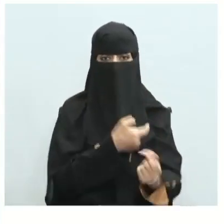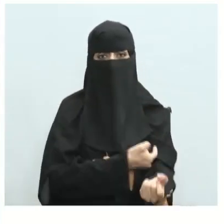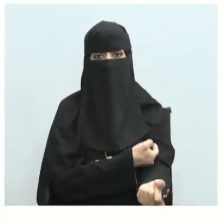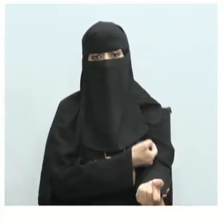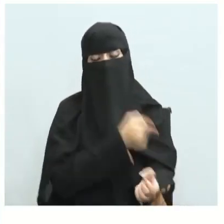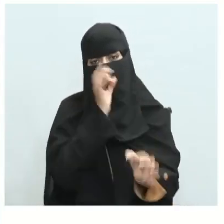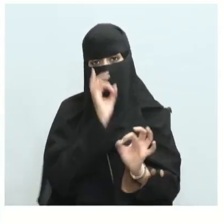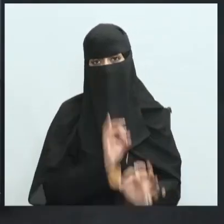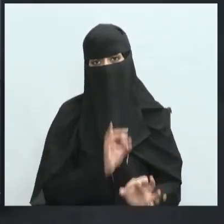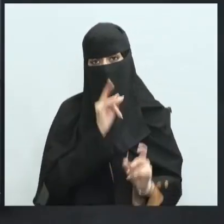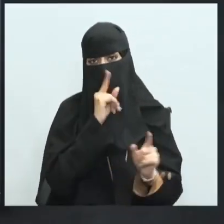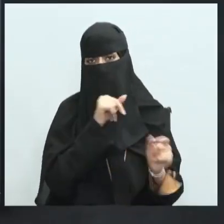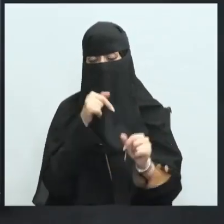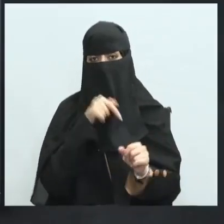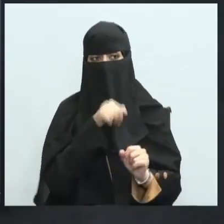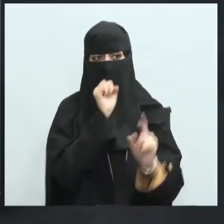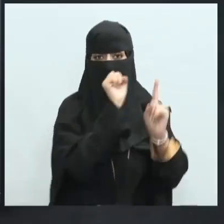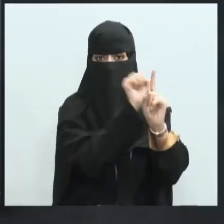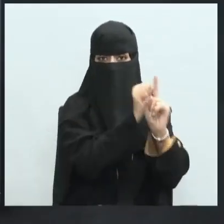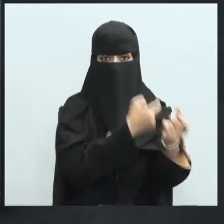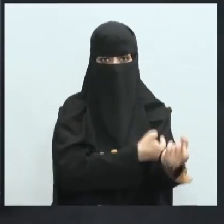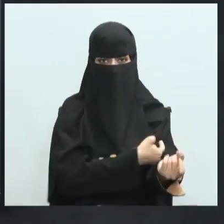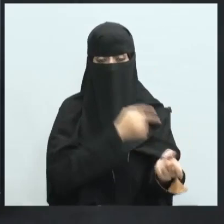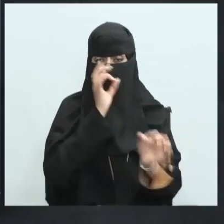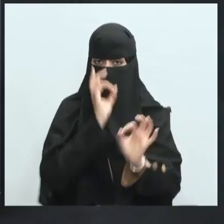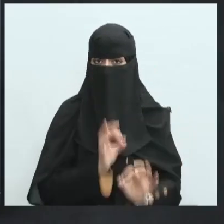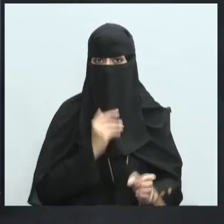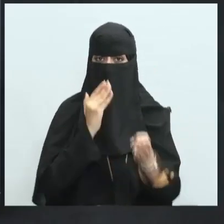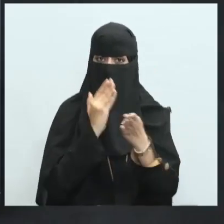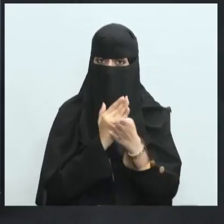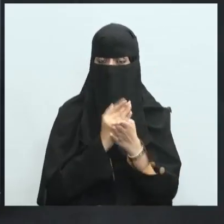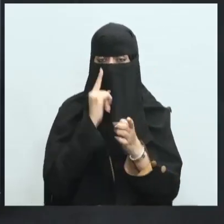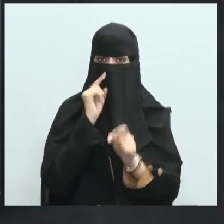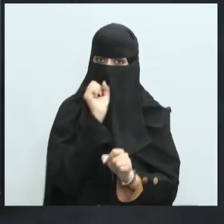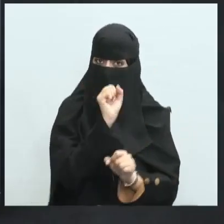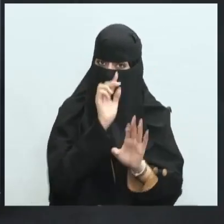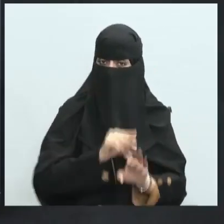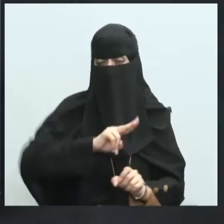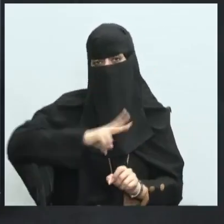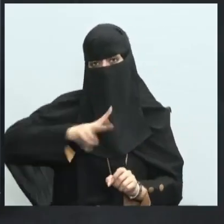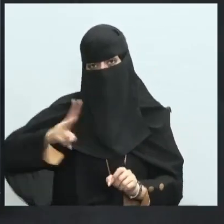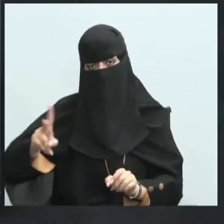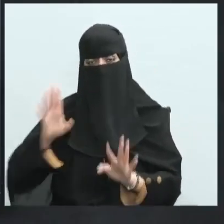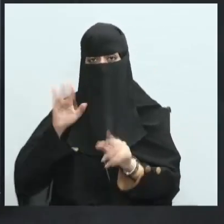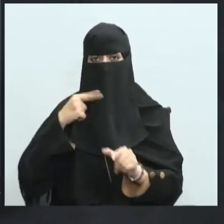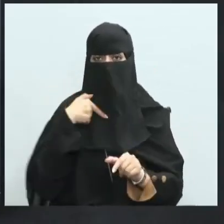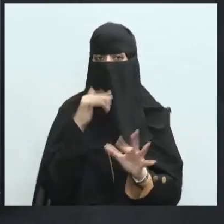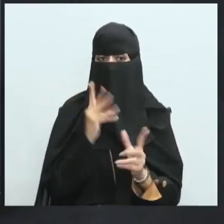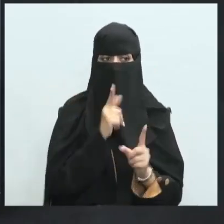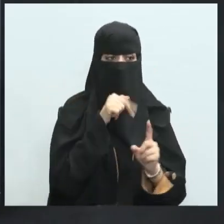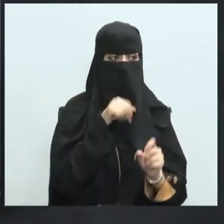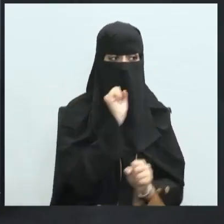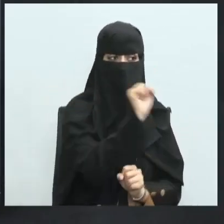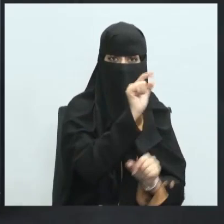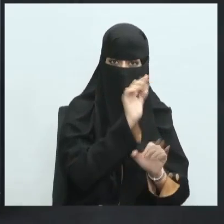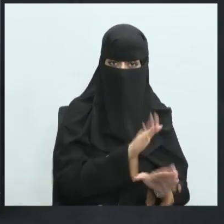ف التخصصات الصحيه تتطلب رخصه معينه وتتعدد هذه الرخص حسب المجال